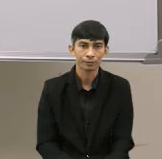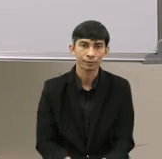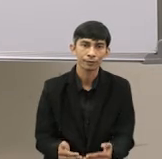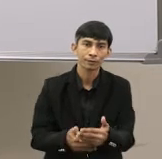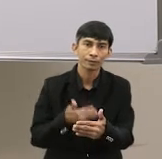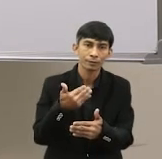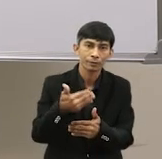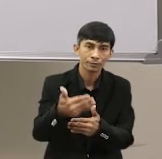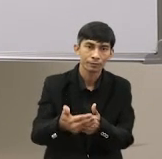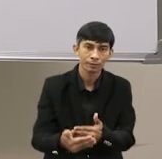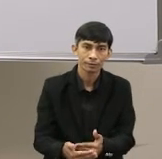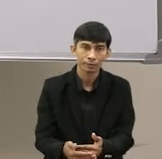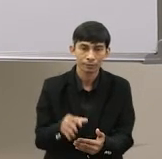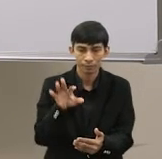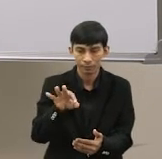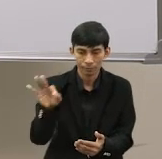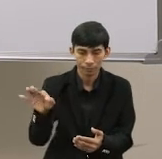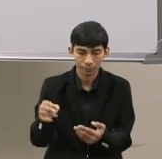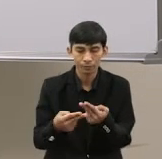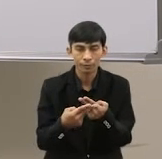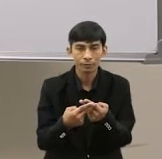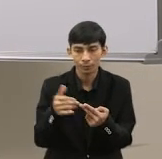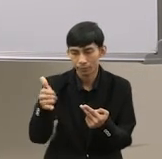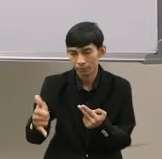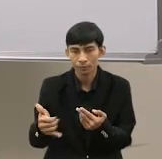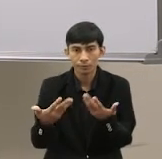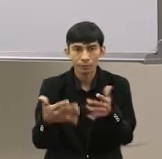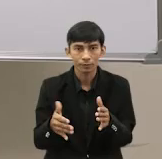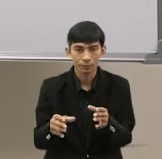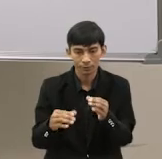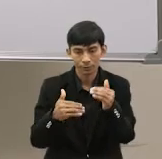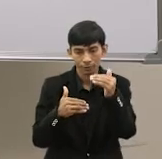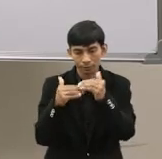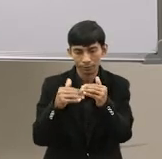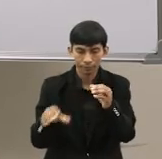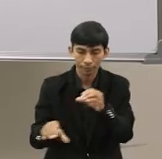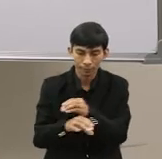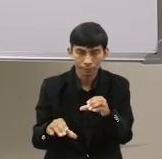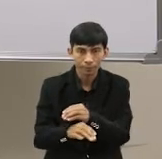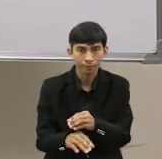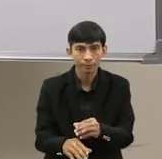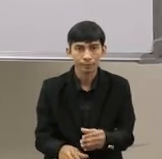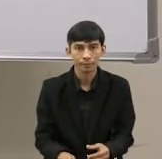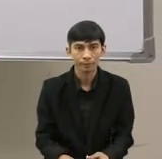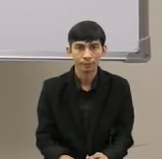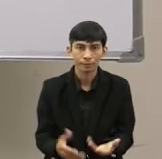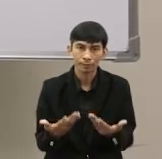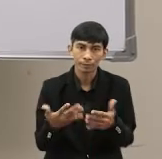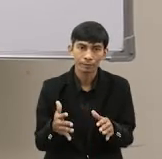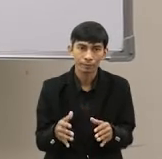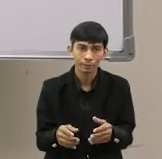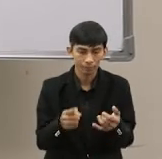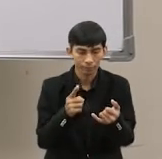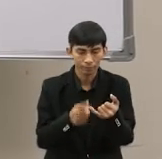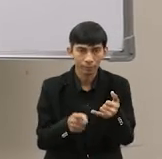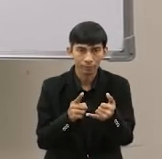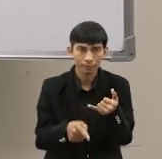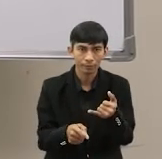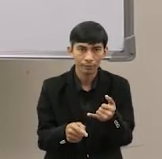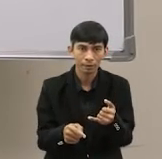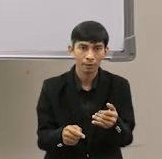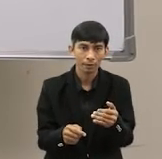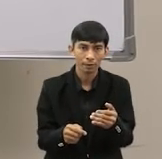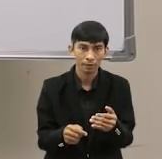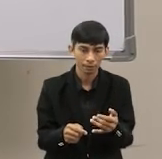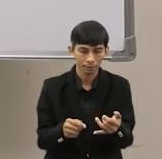bất tốt bì dân chưa được tụ ơn hỡi còn nọt sẽ cảm phiệp rối chẳng trong khối kế cứ con trời